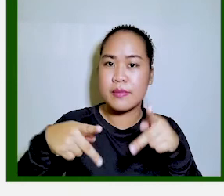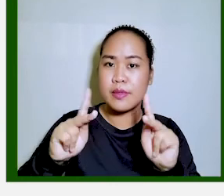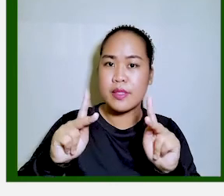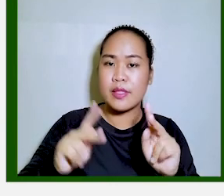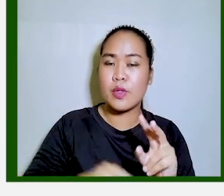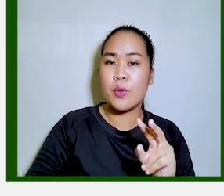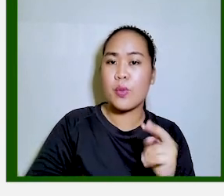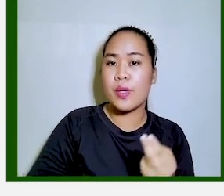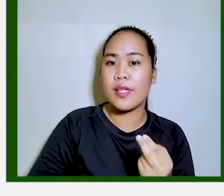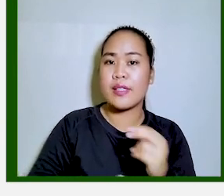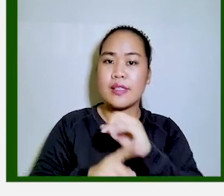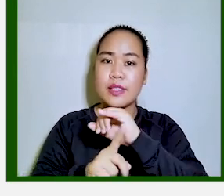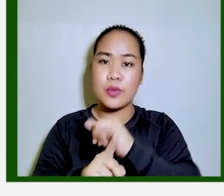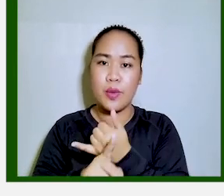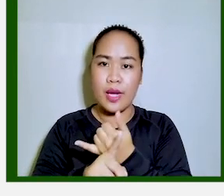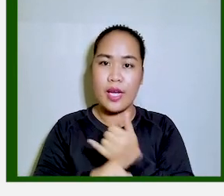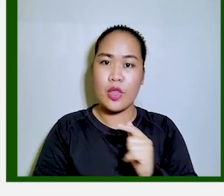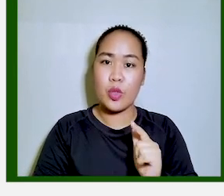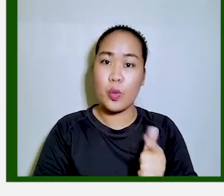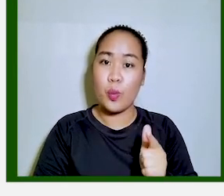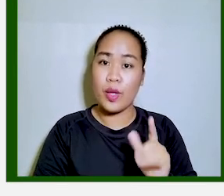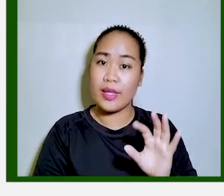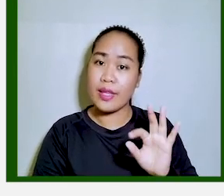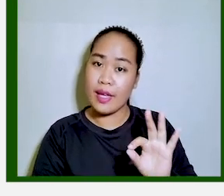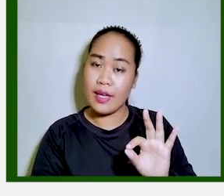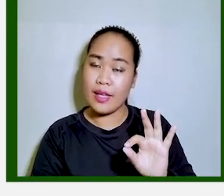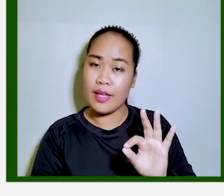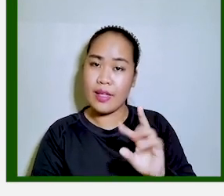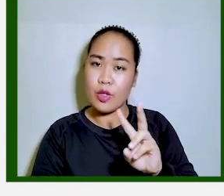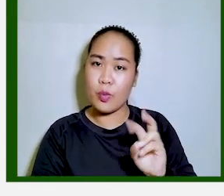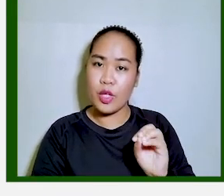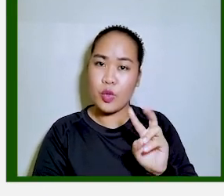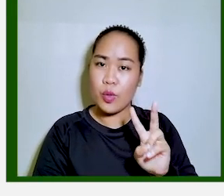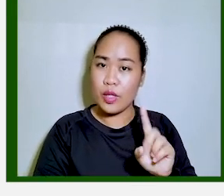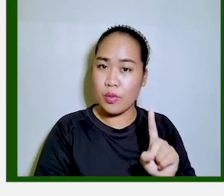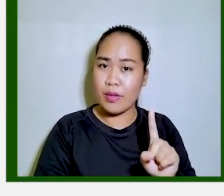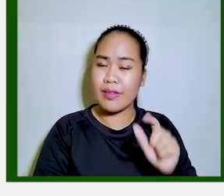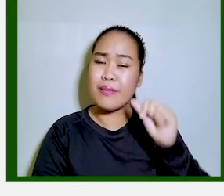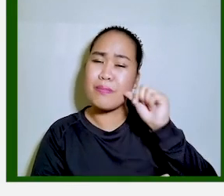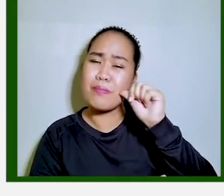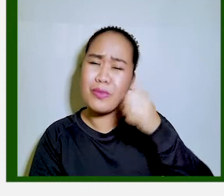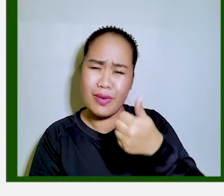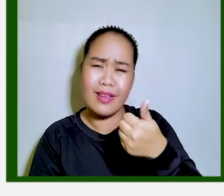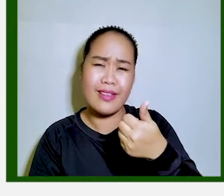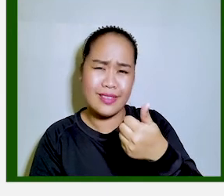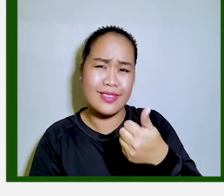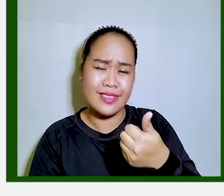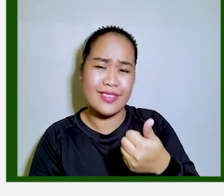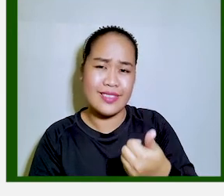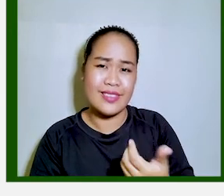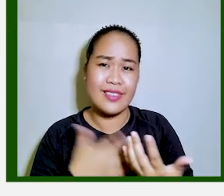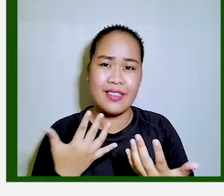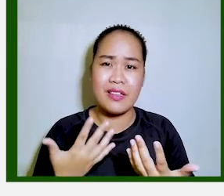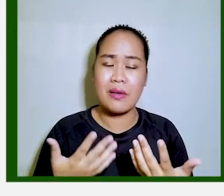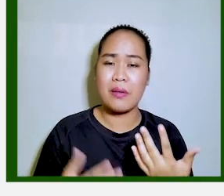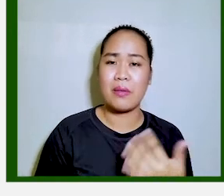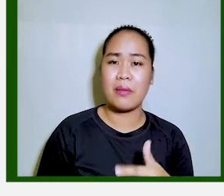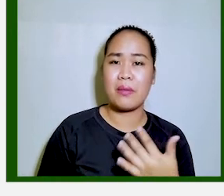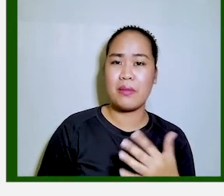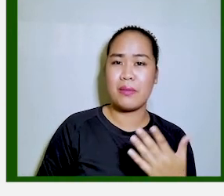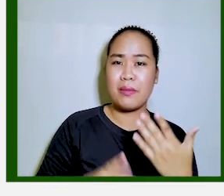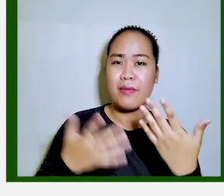January 29, 2021. So bukas na ito, no? Okay. O nga, no, matatapos na January, magpe-Pebrero na nga